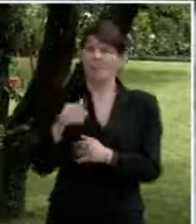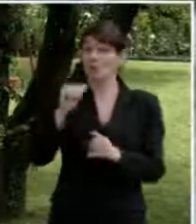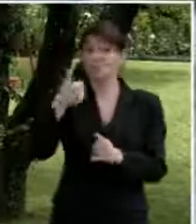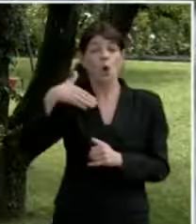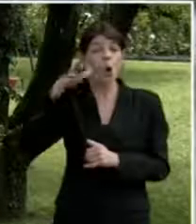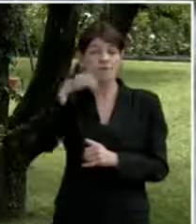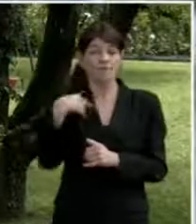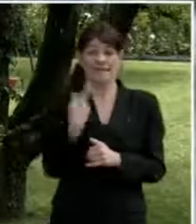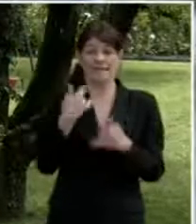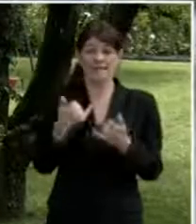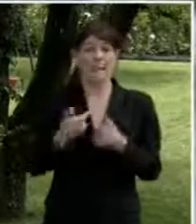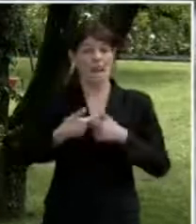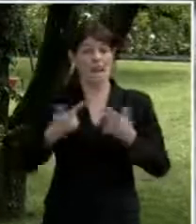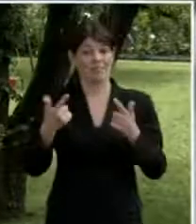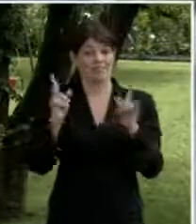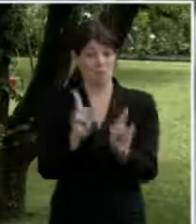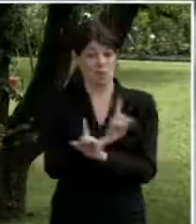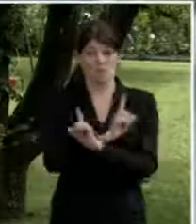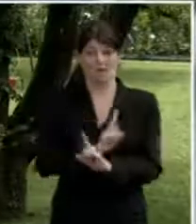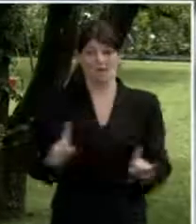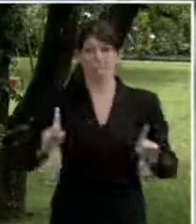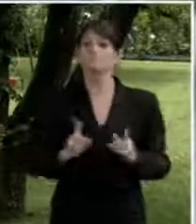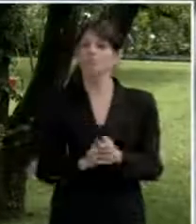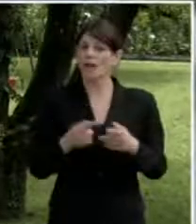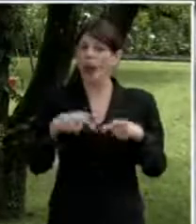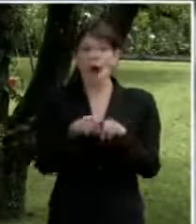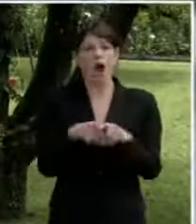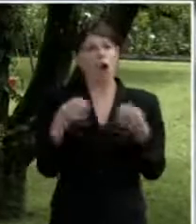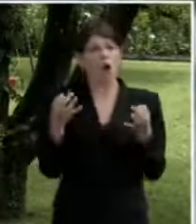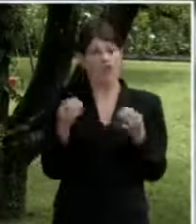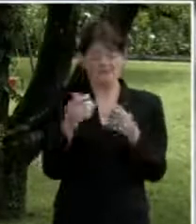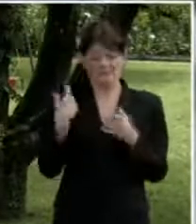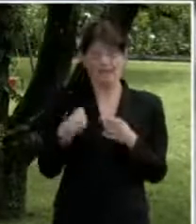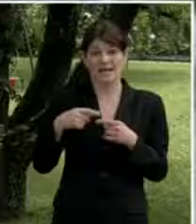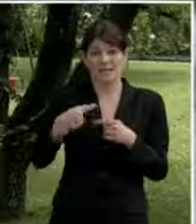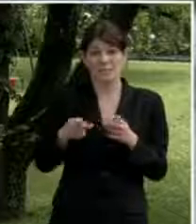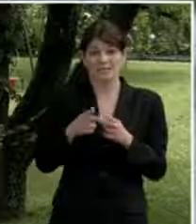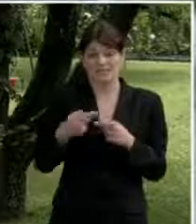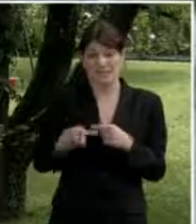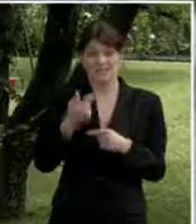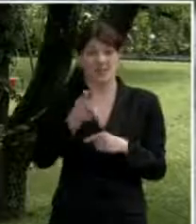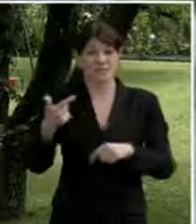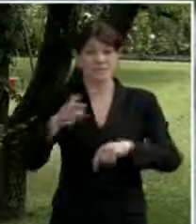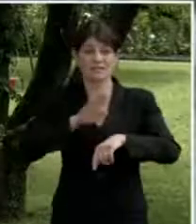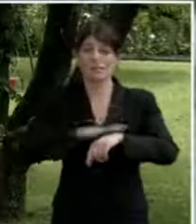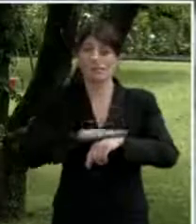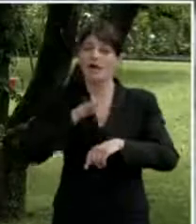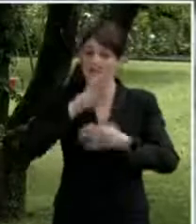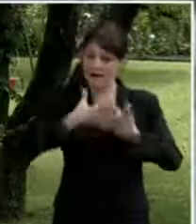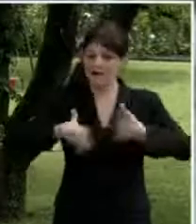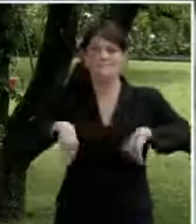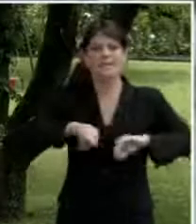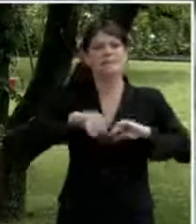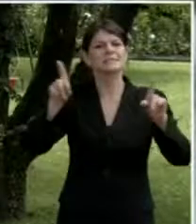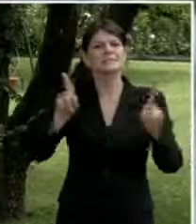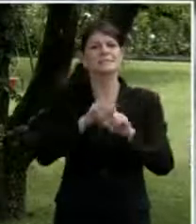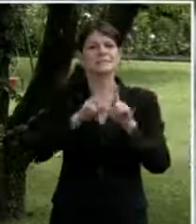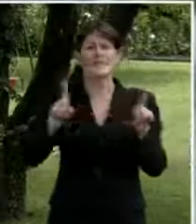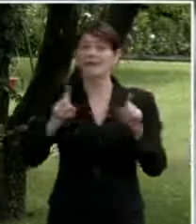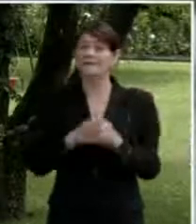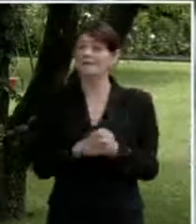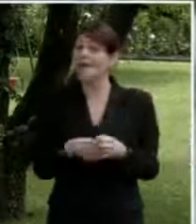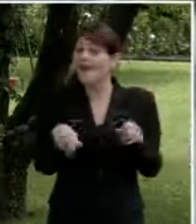wir jetzt die Landeshymne, welchen wir auch heute kurz nach 22 Uhr nochmals gemeinsam singen werden. Und